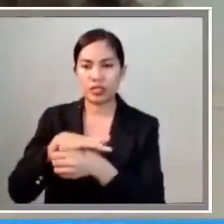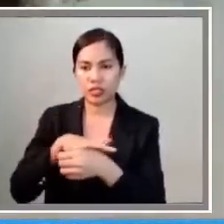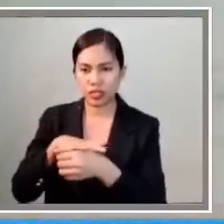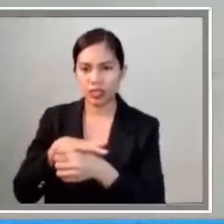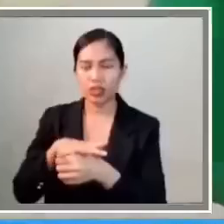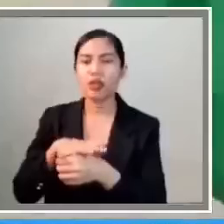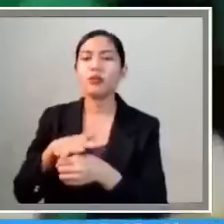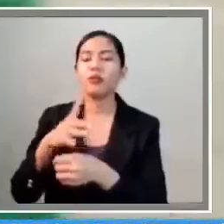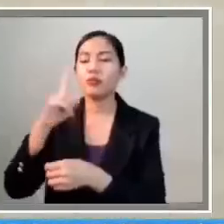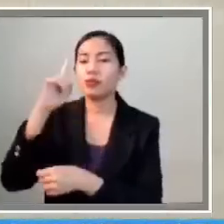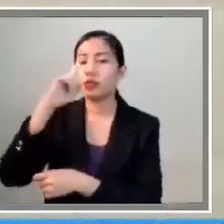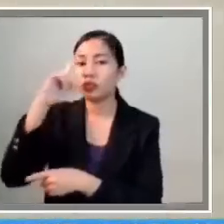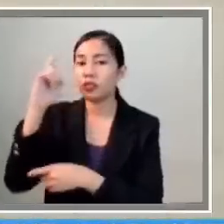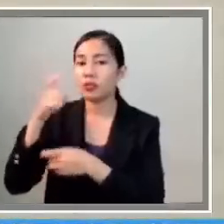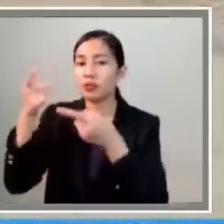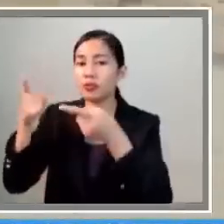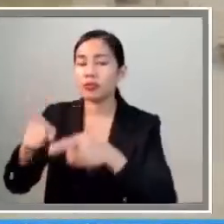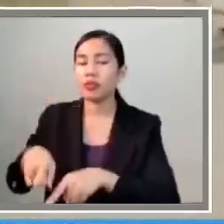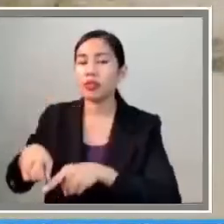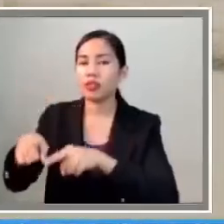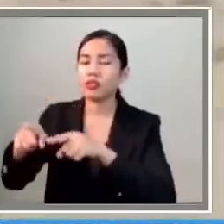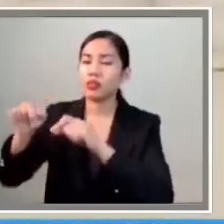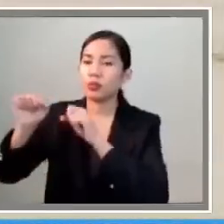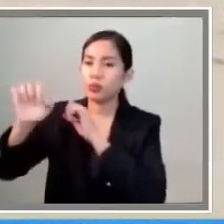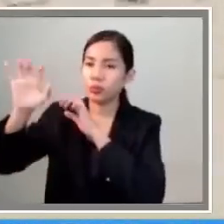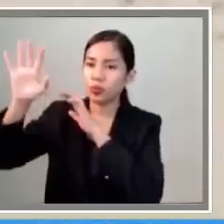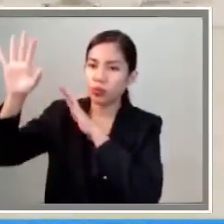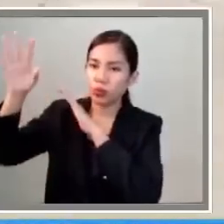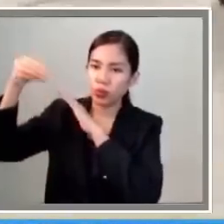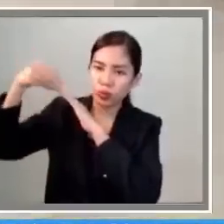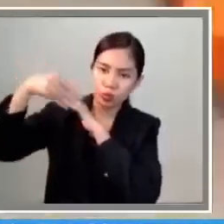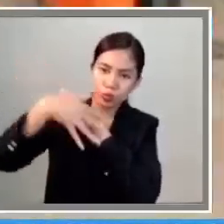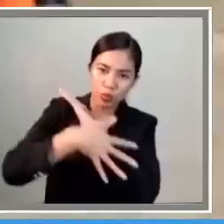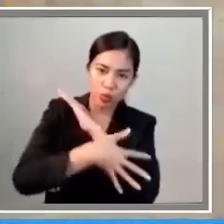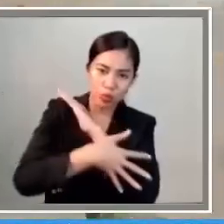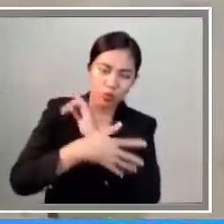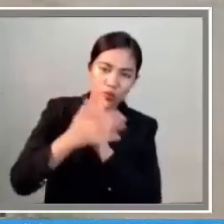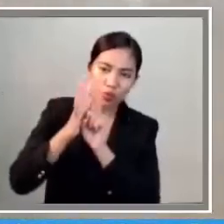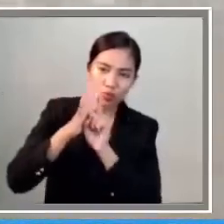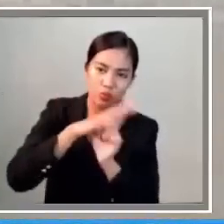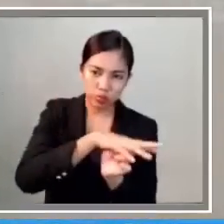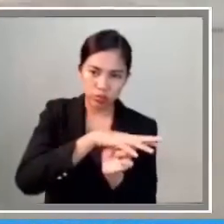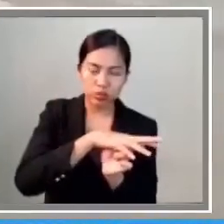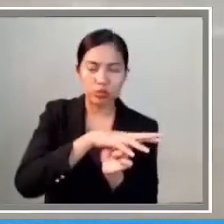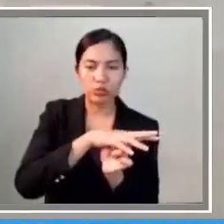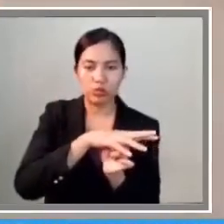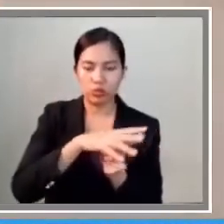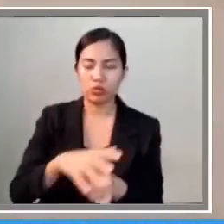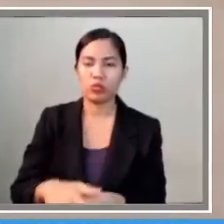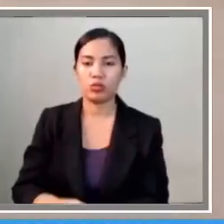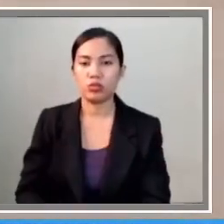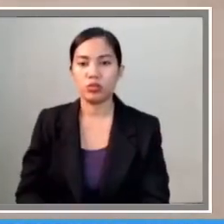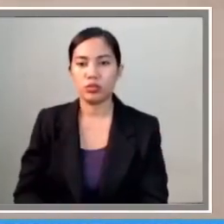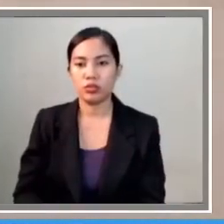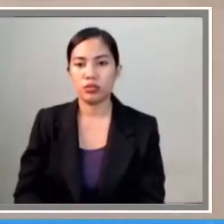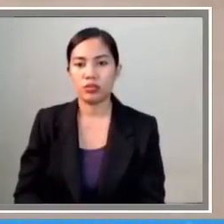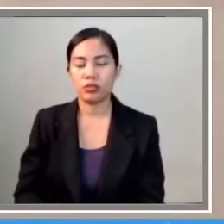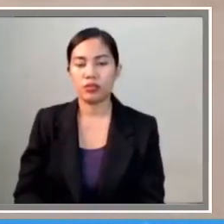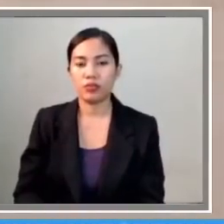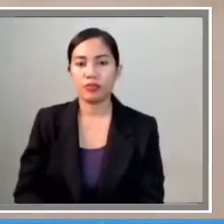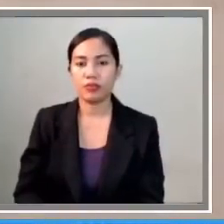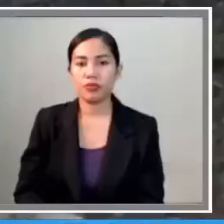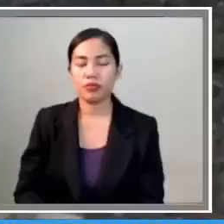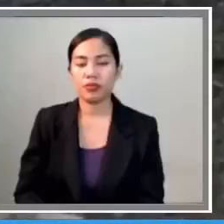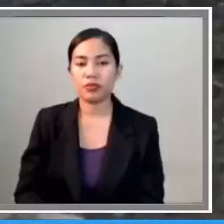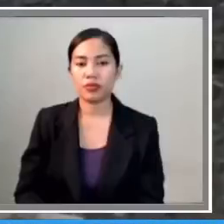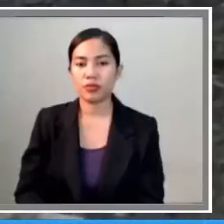na in-cave po or natabunan yung mga biktima ng landslide sa mga naturang lugar. Mm-hmm. Yung mga insidente ng landslide,